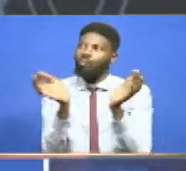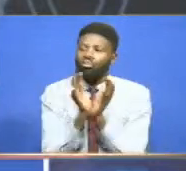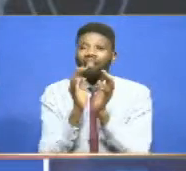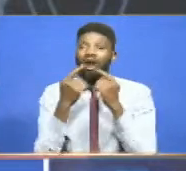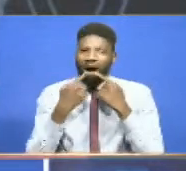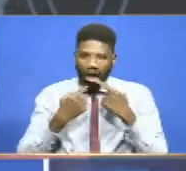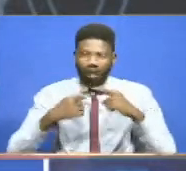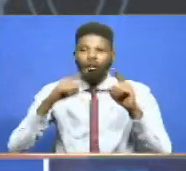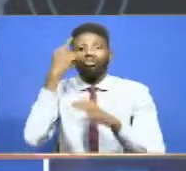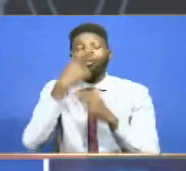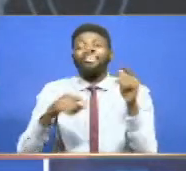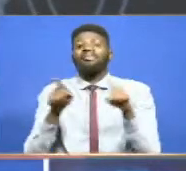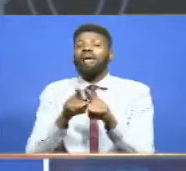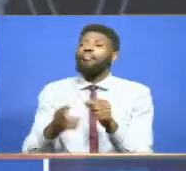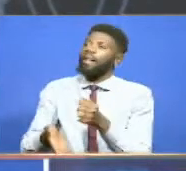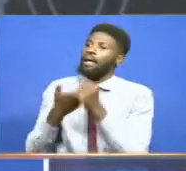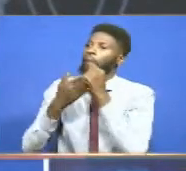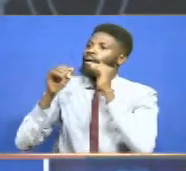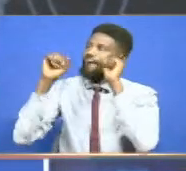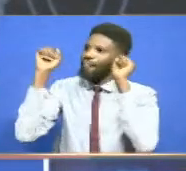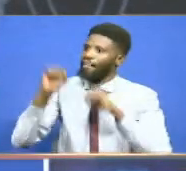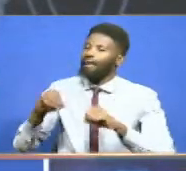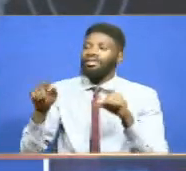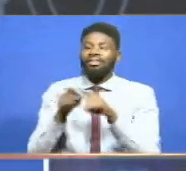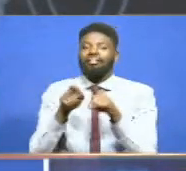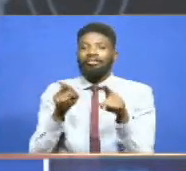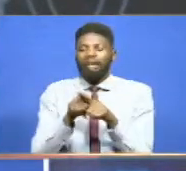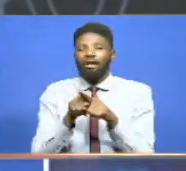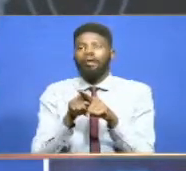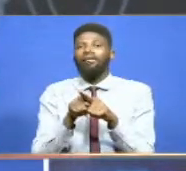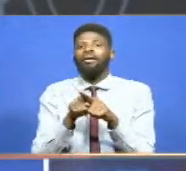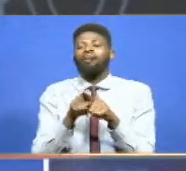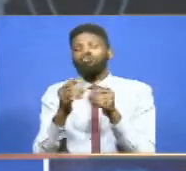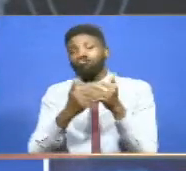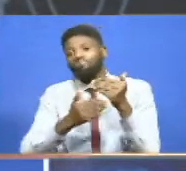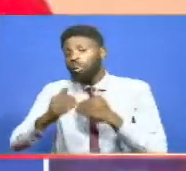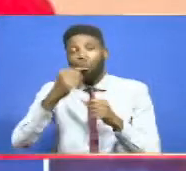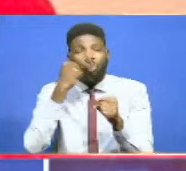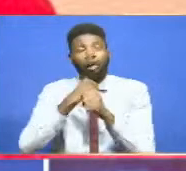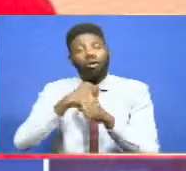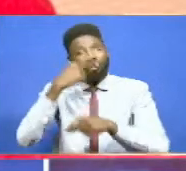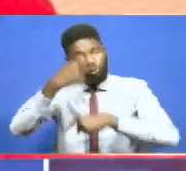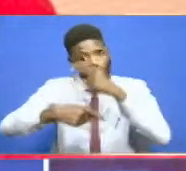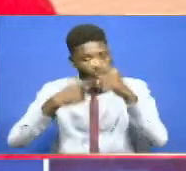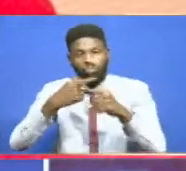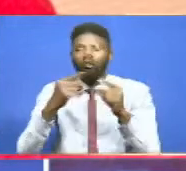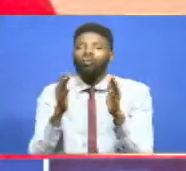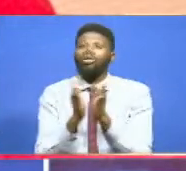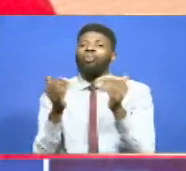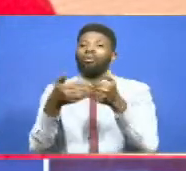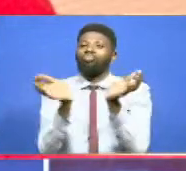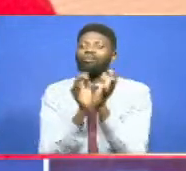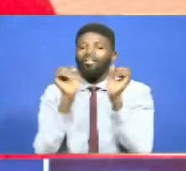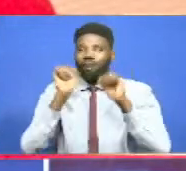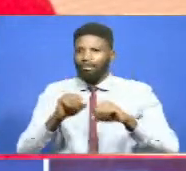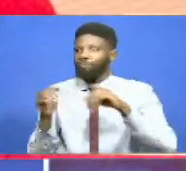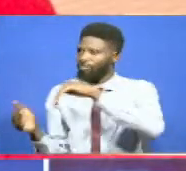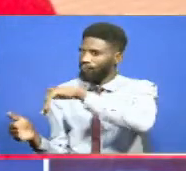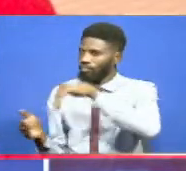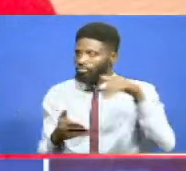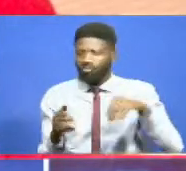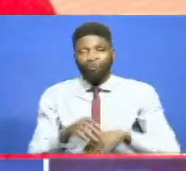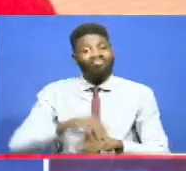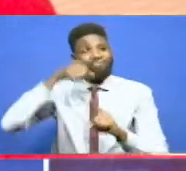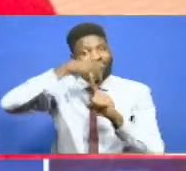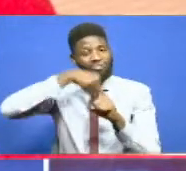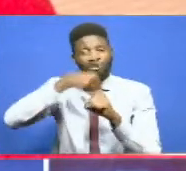waweze kusaidia kurekebisha kesho wanapoendelea kufanya kazi pamoja na. Hatimaye kundi la wanaharakati limetaka serikali